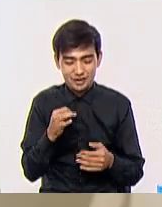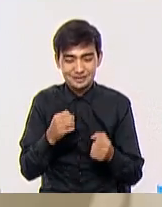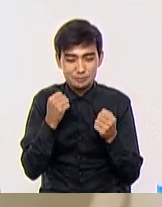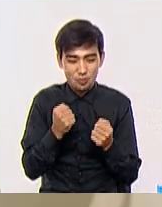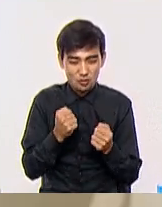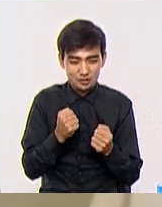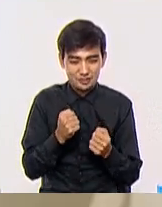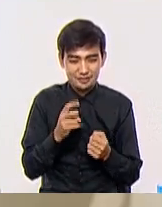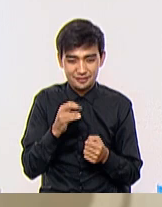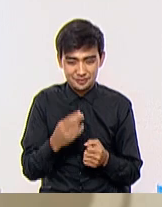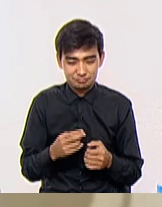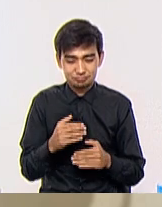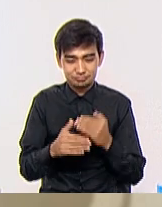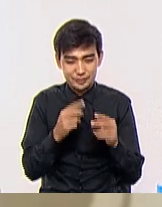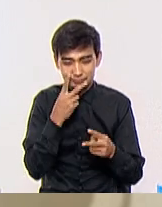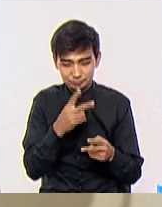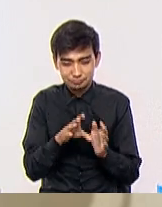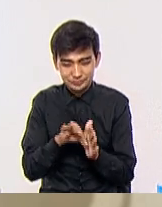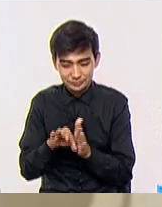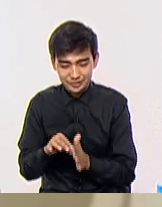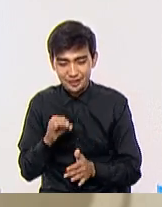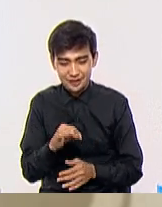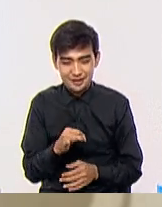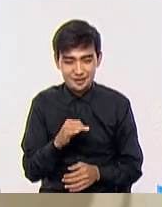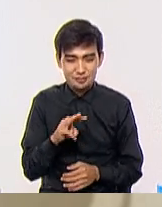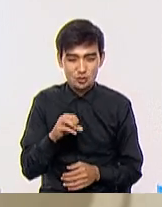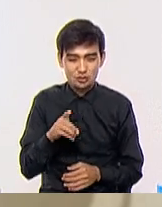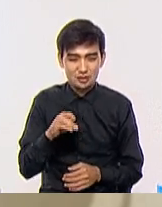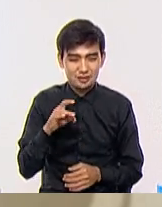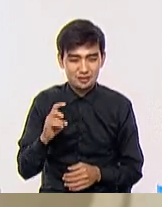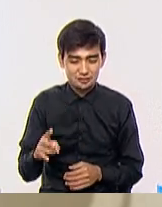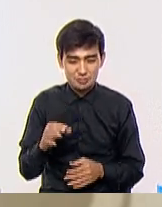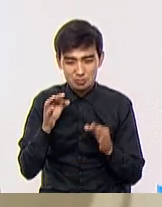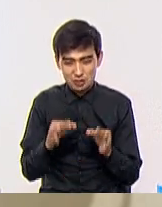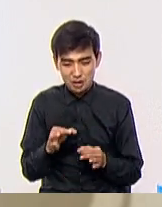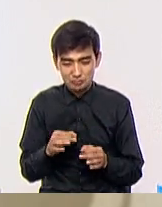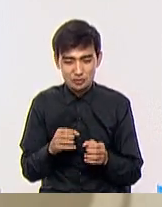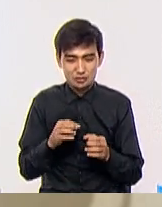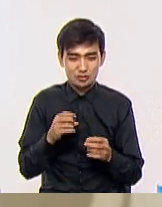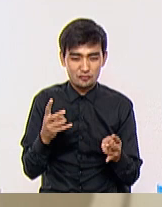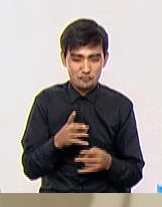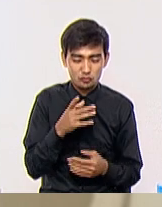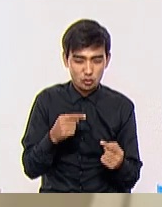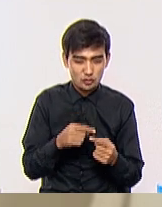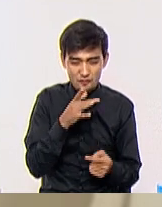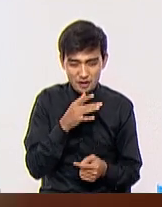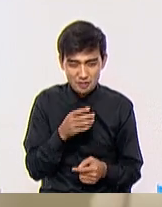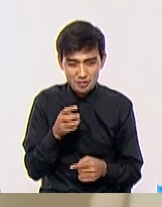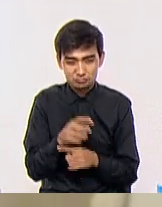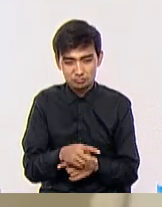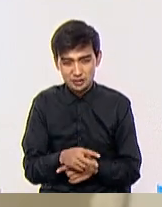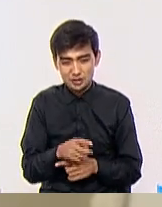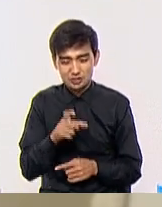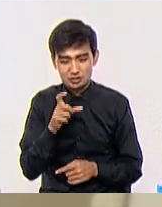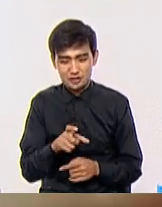спортшы ұлттық құрамаға қабылданады. Енді Мұхтархан Ділдәбеков секілді бір аса бір қажеттіліктен туған, сол қажет уақытында келген